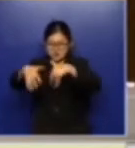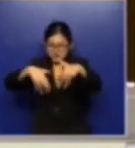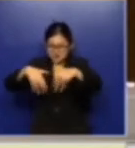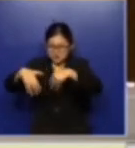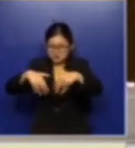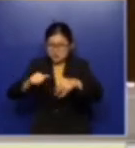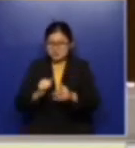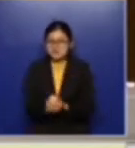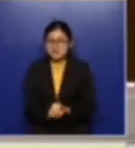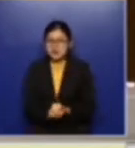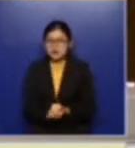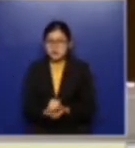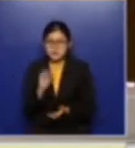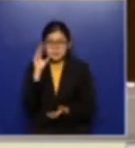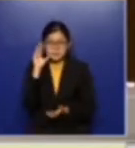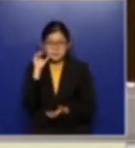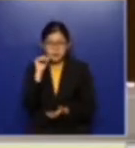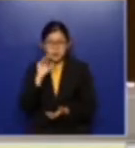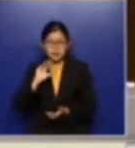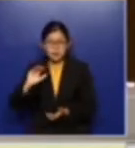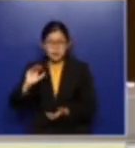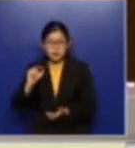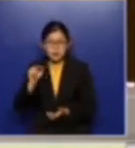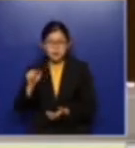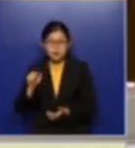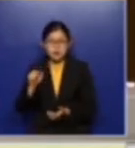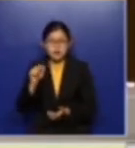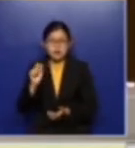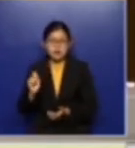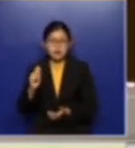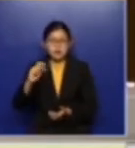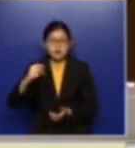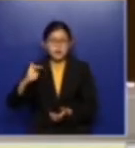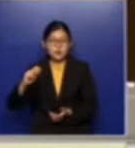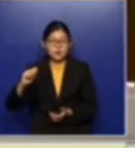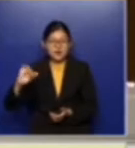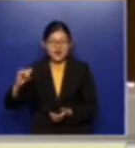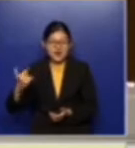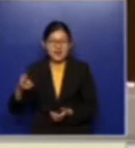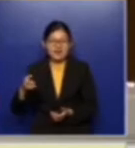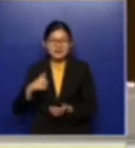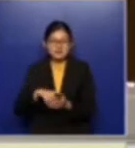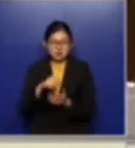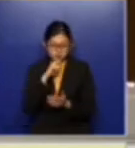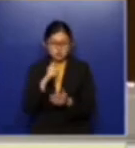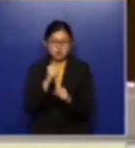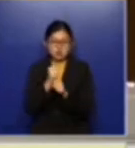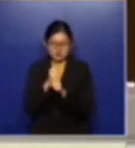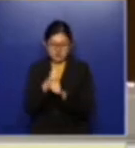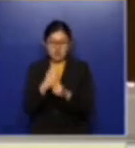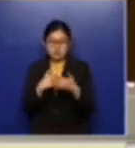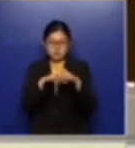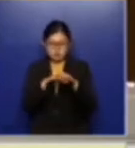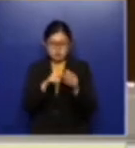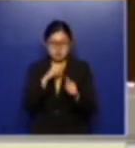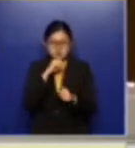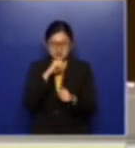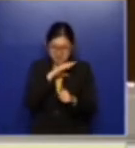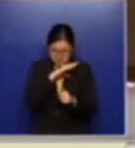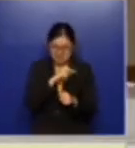พ่อท่านบัญญัติอดีตส.ส.ก็เคยเป็นผู้แทนร่วมอยู่กับผมมาท่านเป็นคนขยันเหมือนคุ